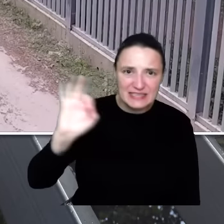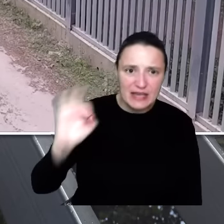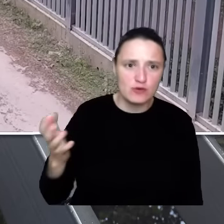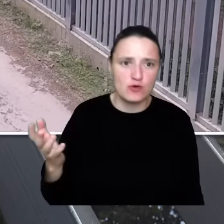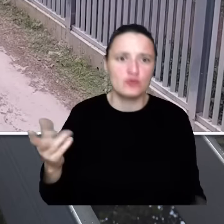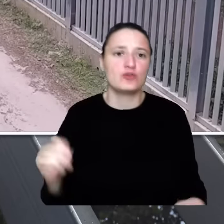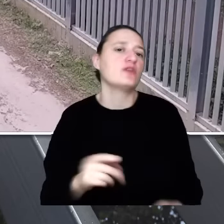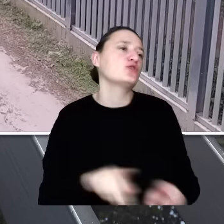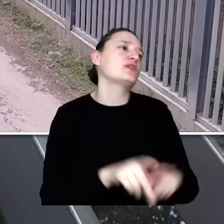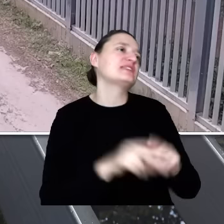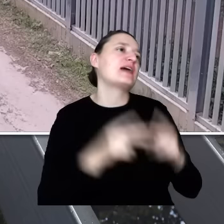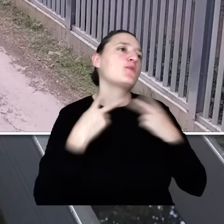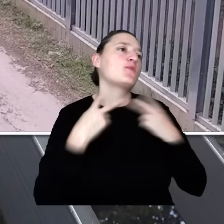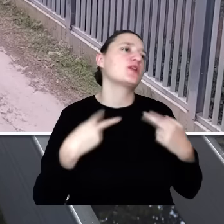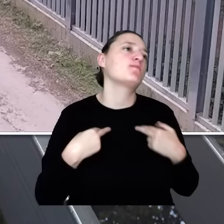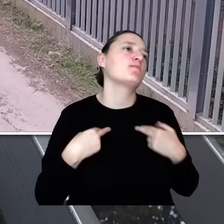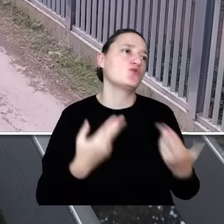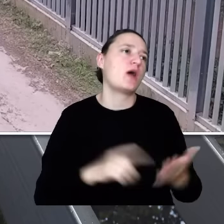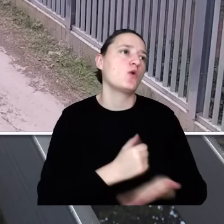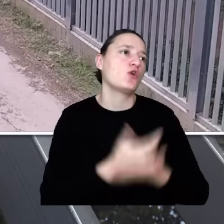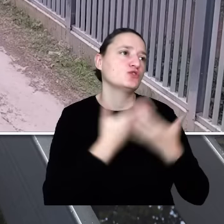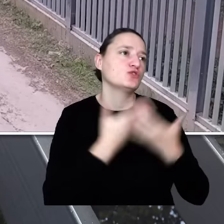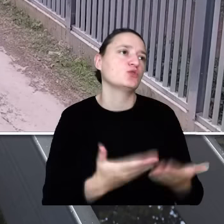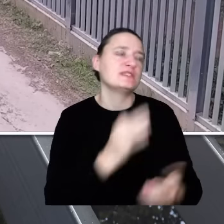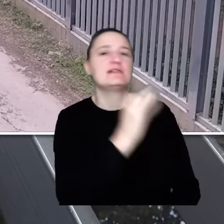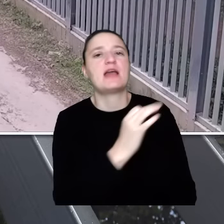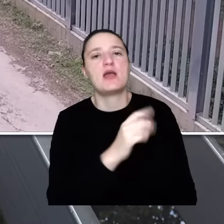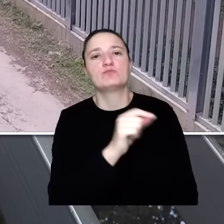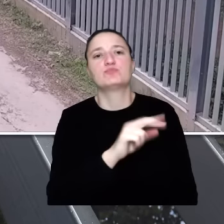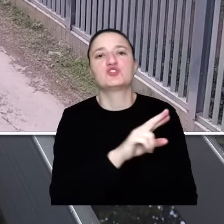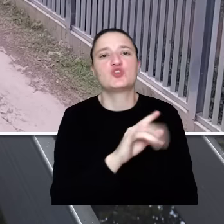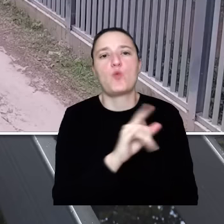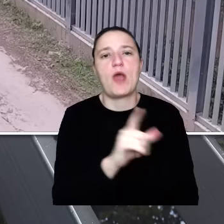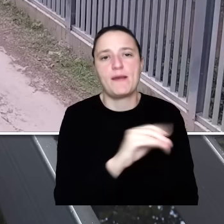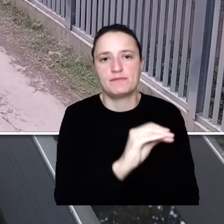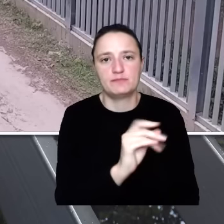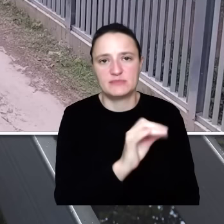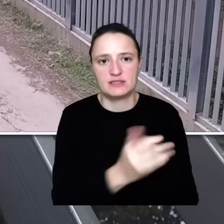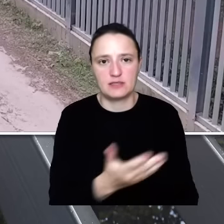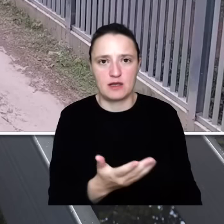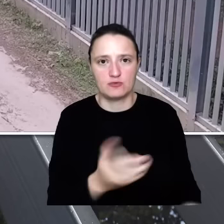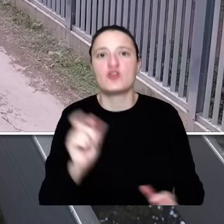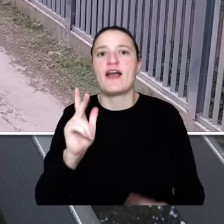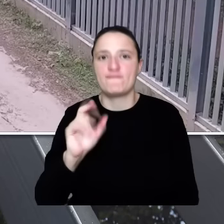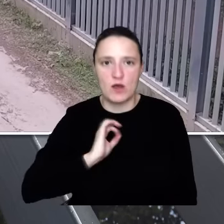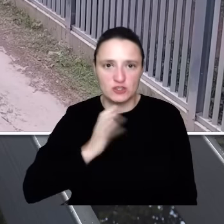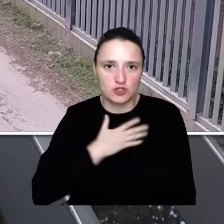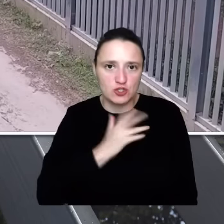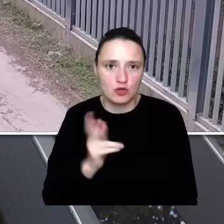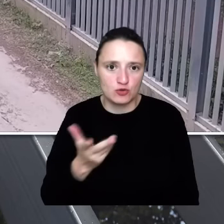I to był element państwa polskiego, jeśli nie są jego właścicielami. Tak. To słowo właściciel nie jest ironią. Tak. Oni muszą mieć poczucie